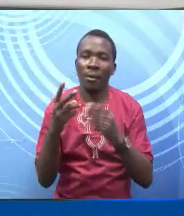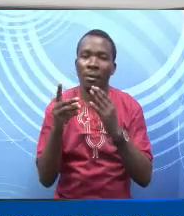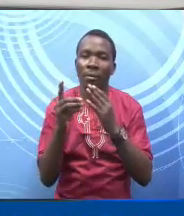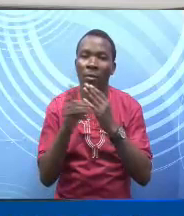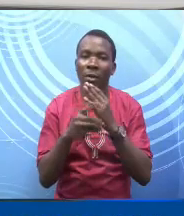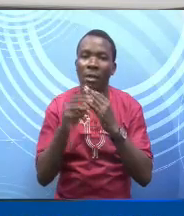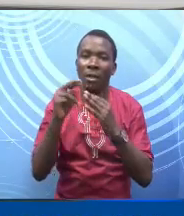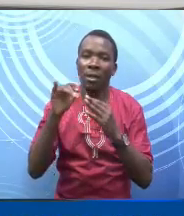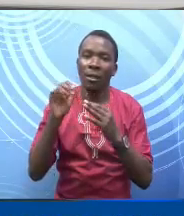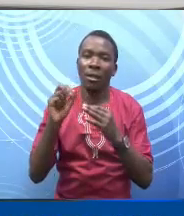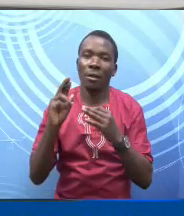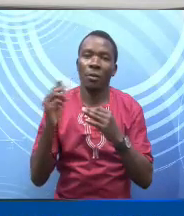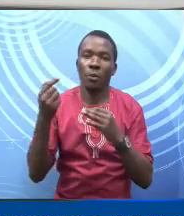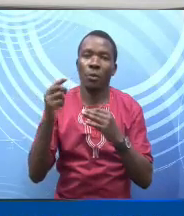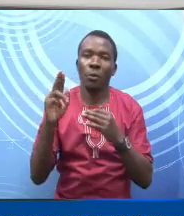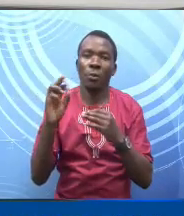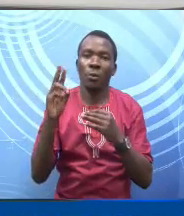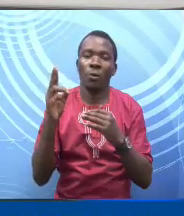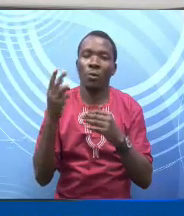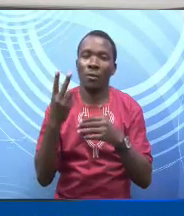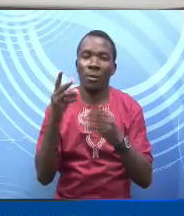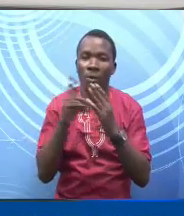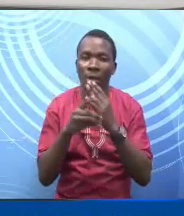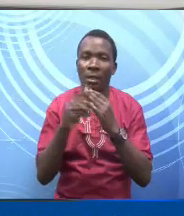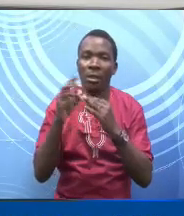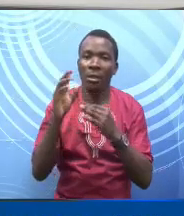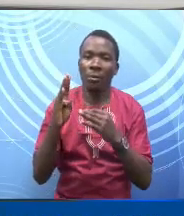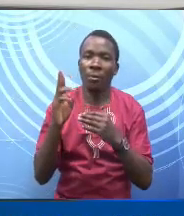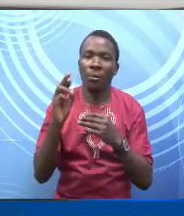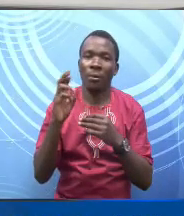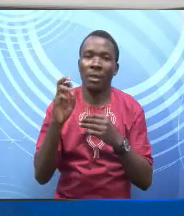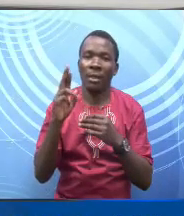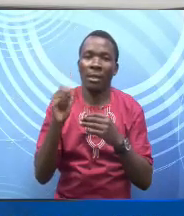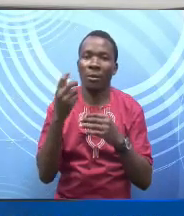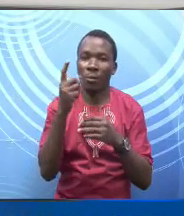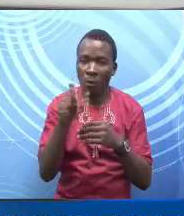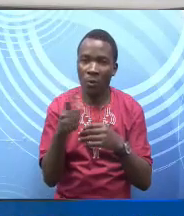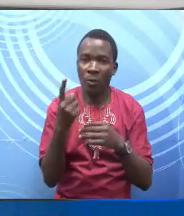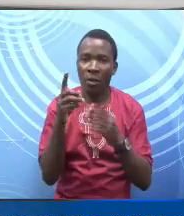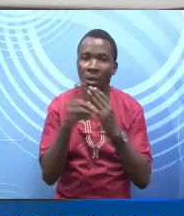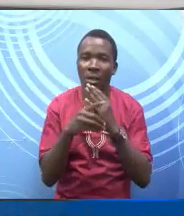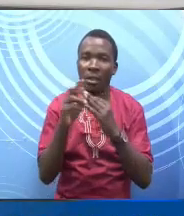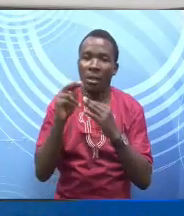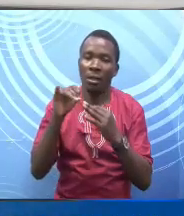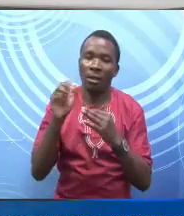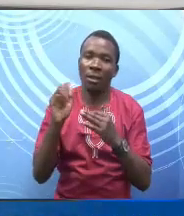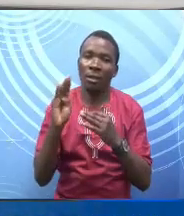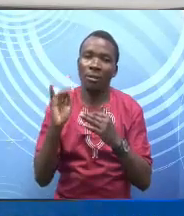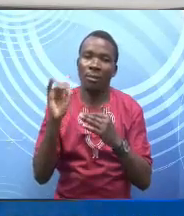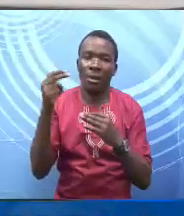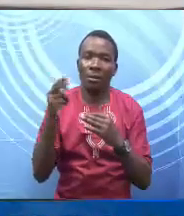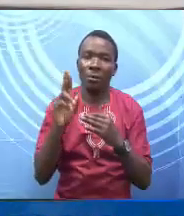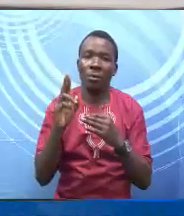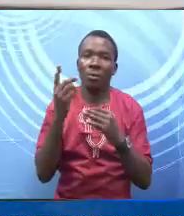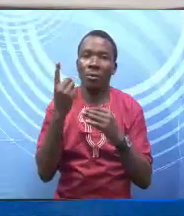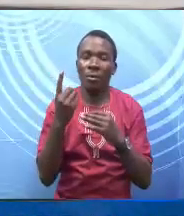ka Nyaruguru, 2 bo mu karere ka Burera, umuntu umwe wo mu karere ka Nyabihu, umuntu umwe wo mu karere ka Rwamagana, mu karere